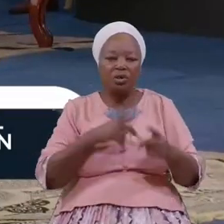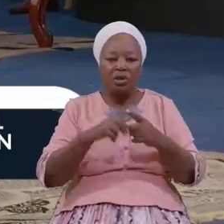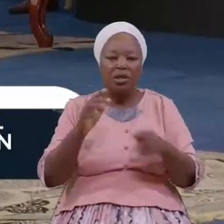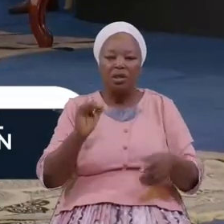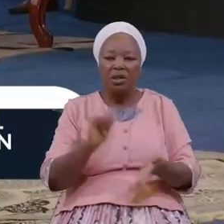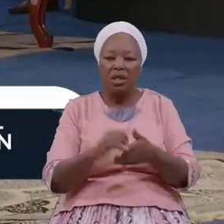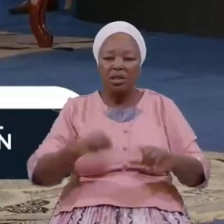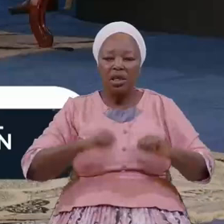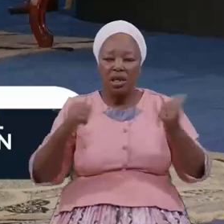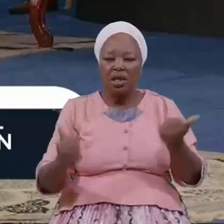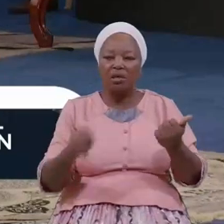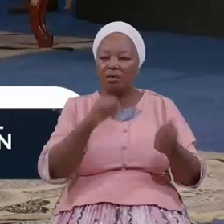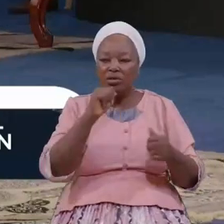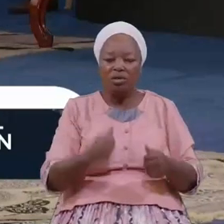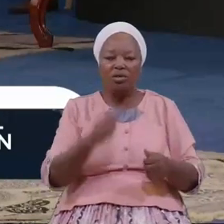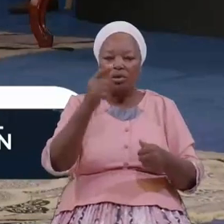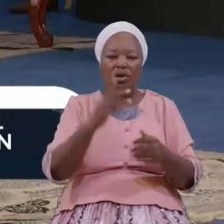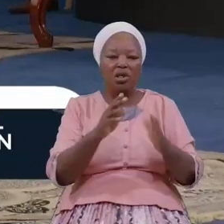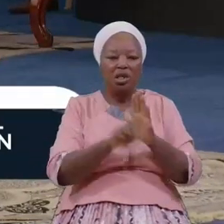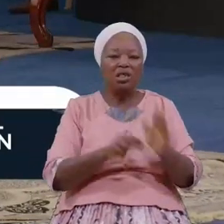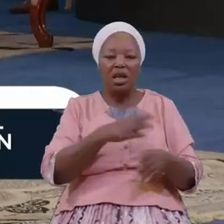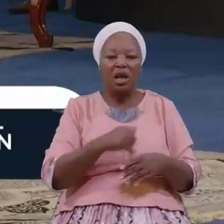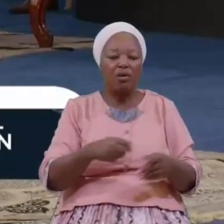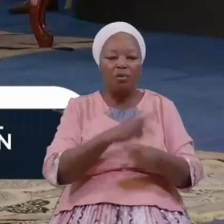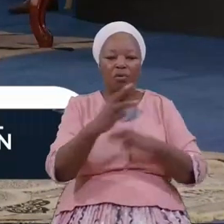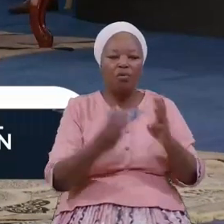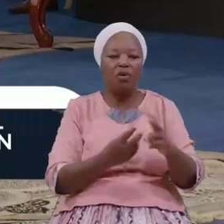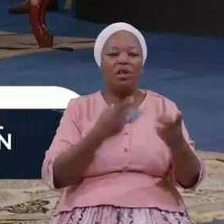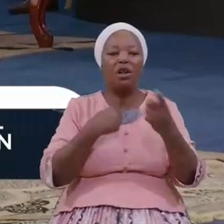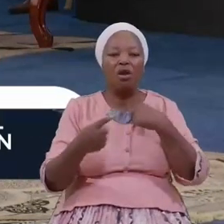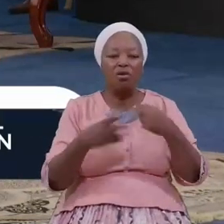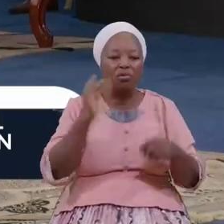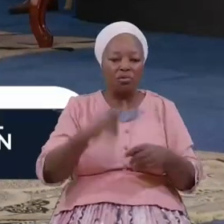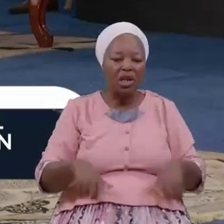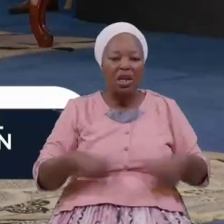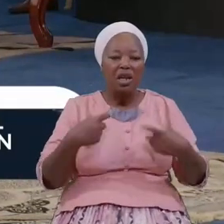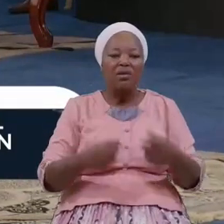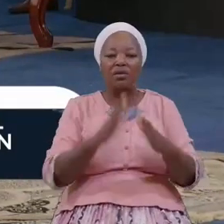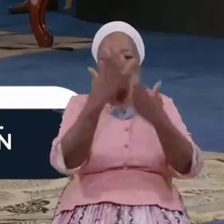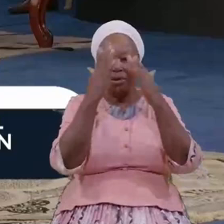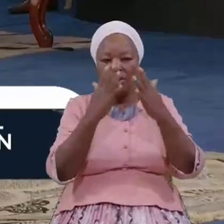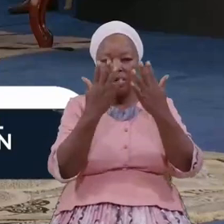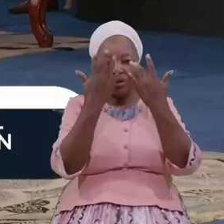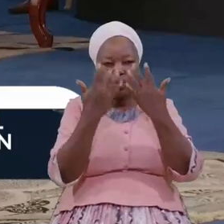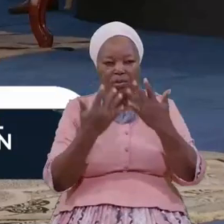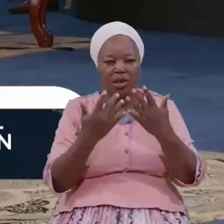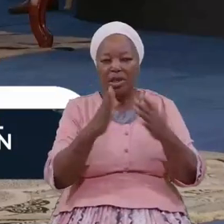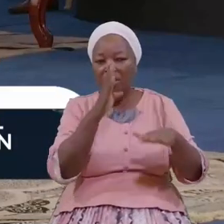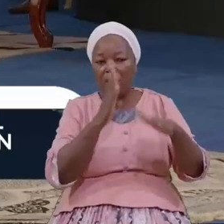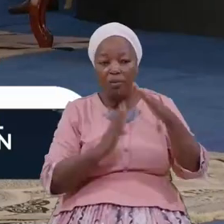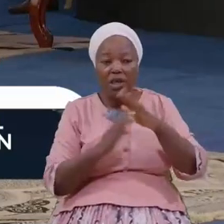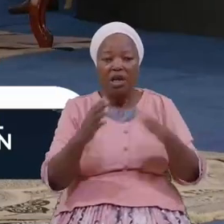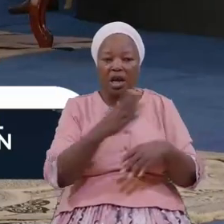à renoncer à l'impiété et aux convoitises mondaines, et à vivre dans le siècle présent selon la sagesse,